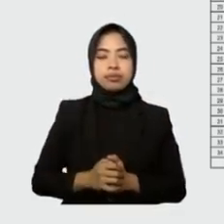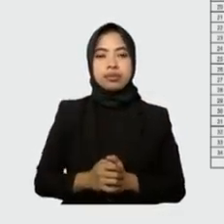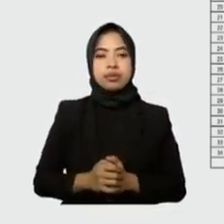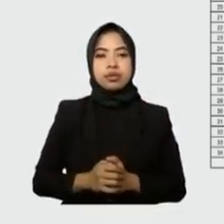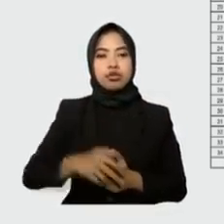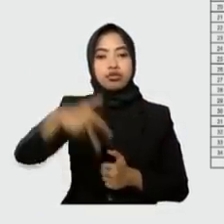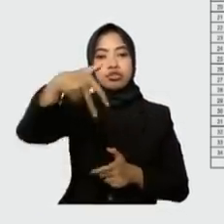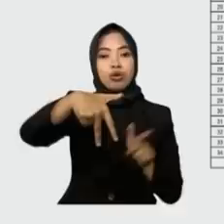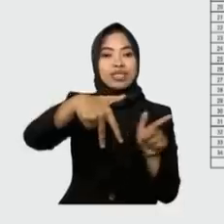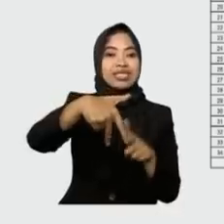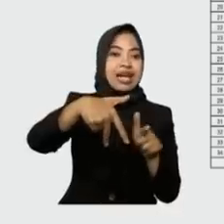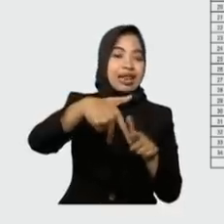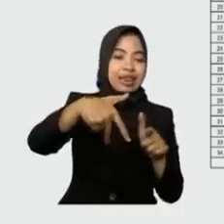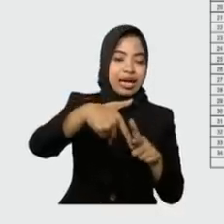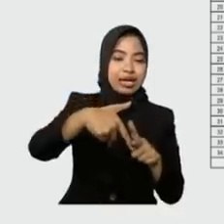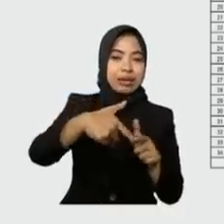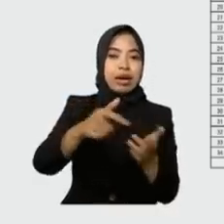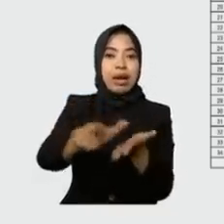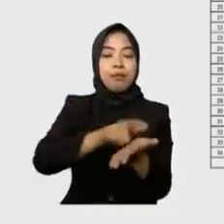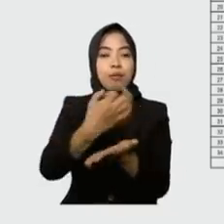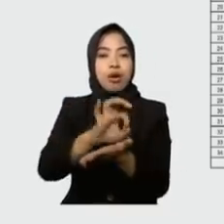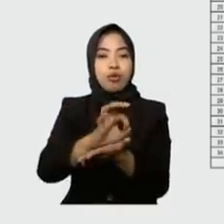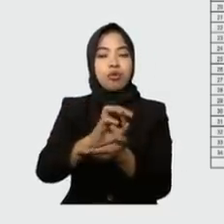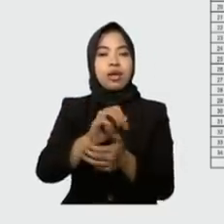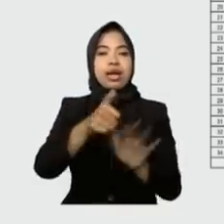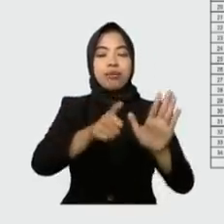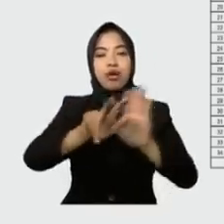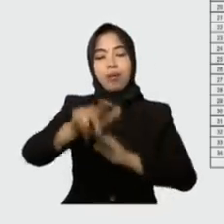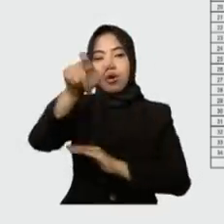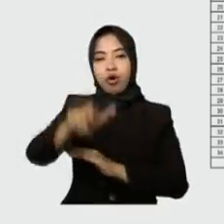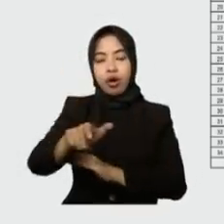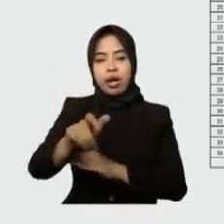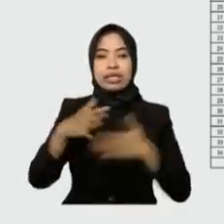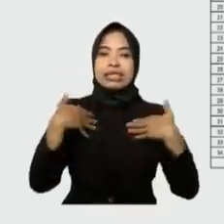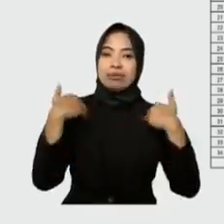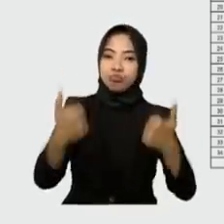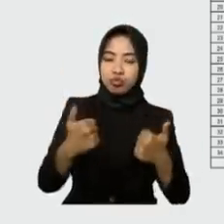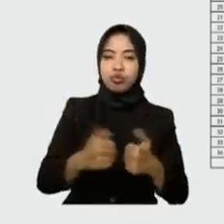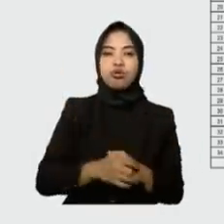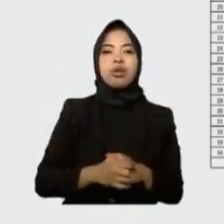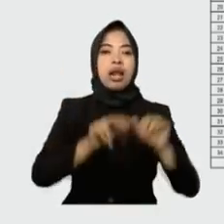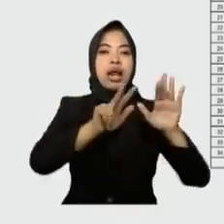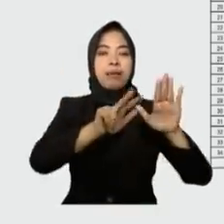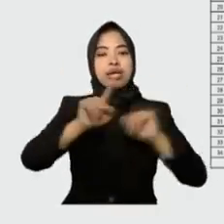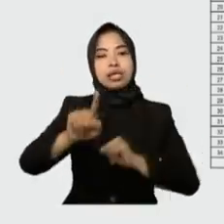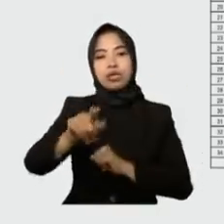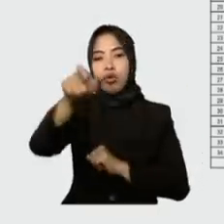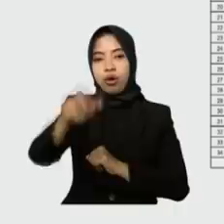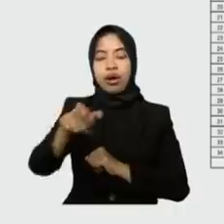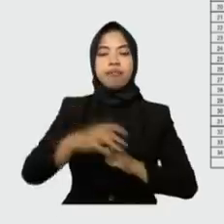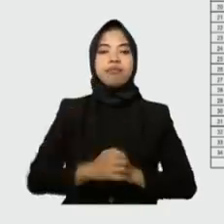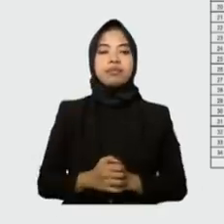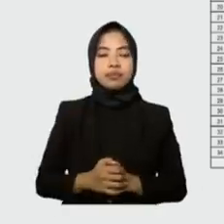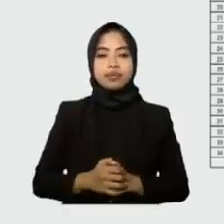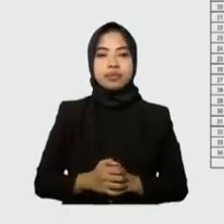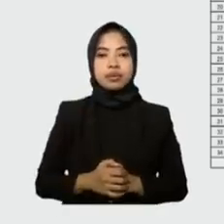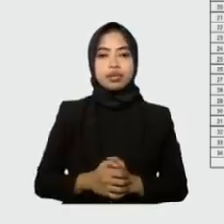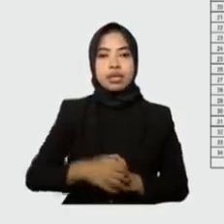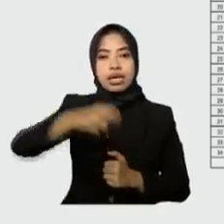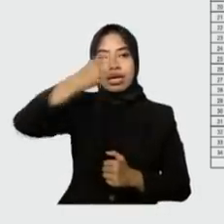Sulawesi Selatan kasus baru 168 orang dan kasus sembuh 81 orang